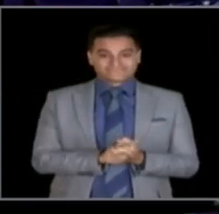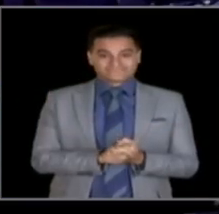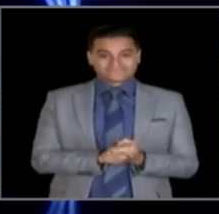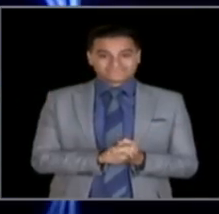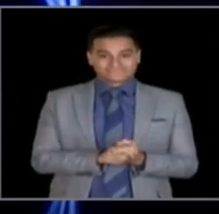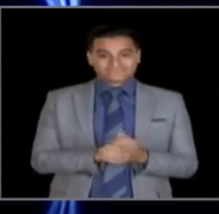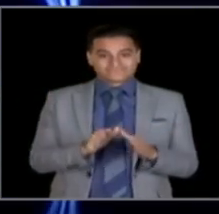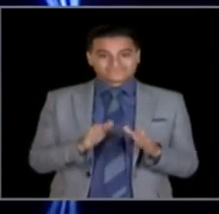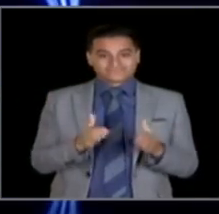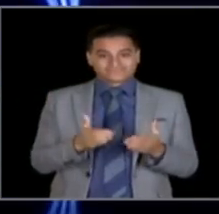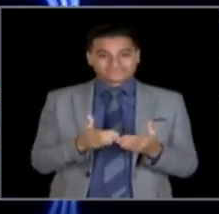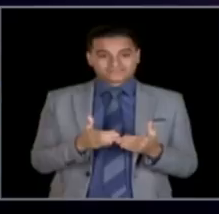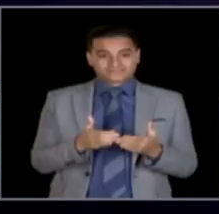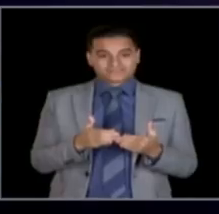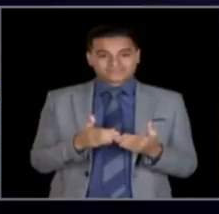فريق أليجيترز